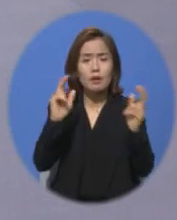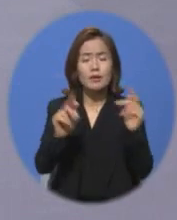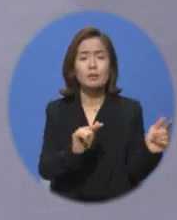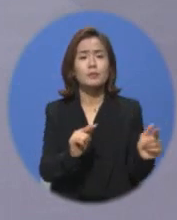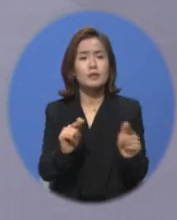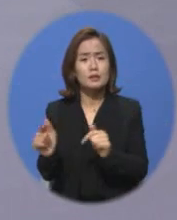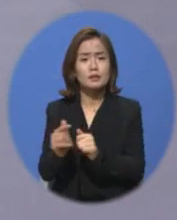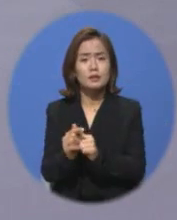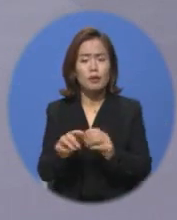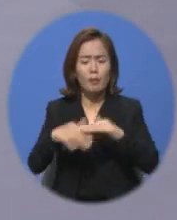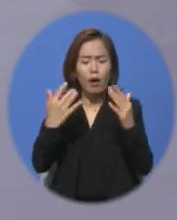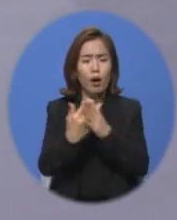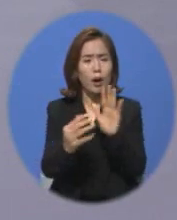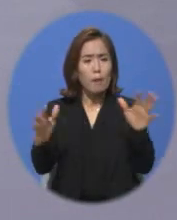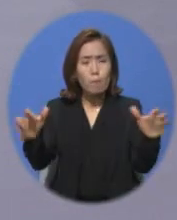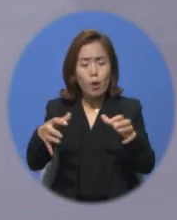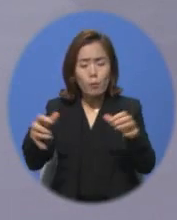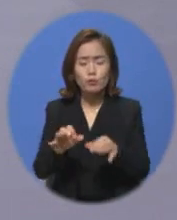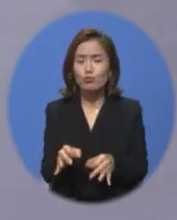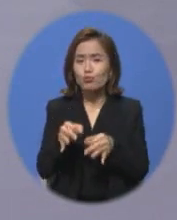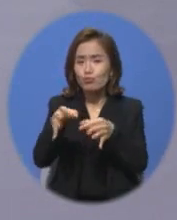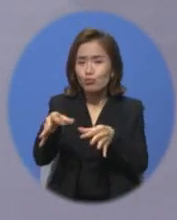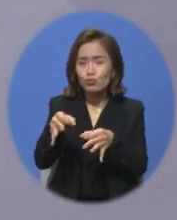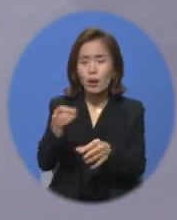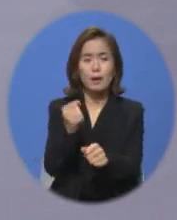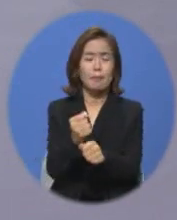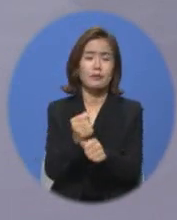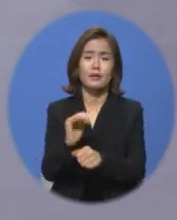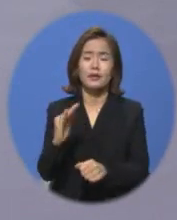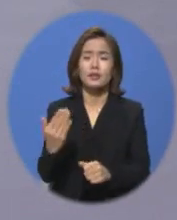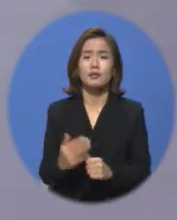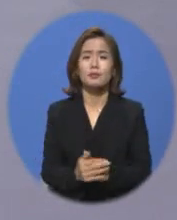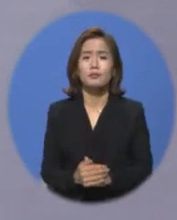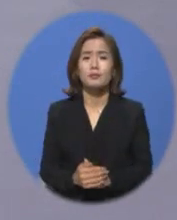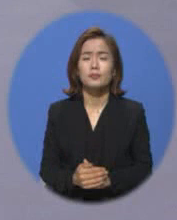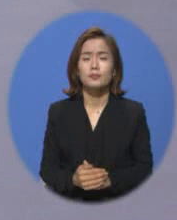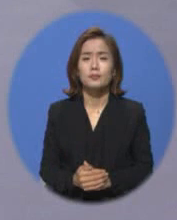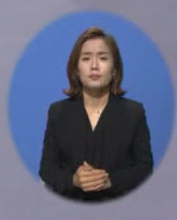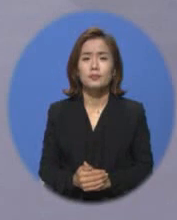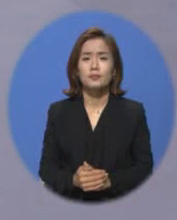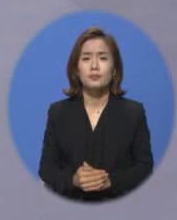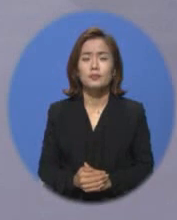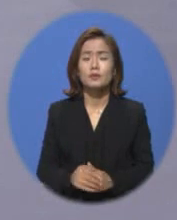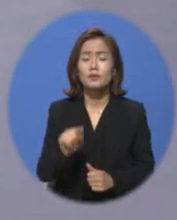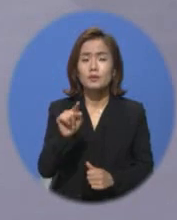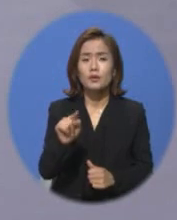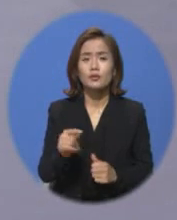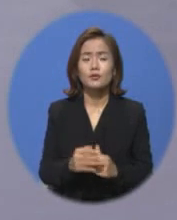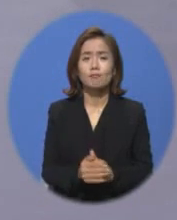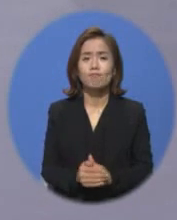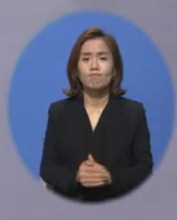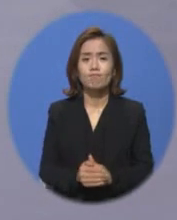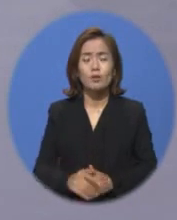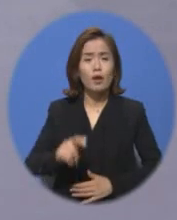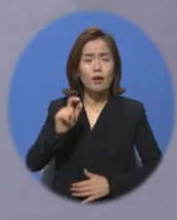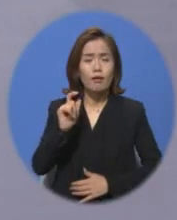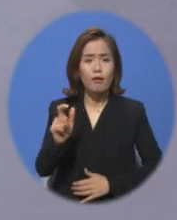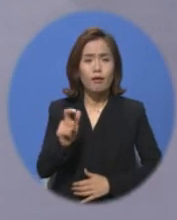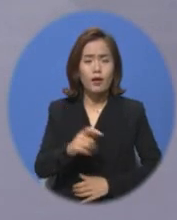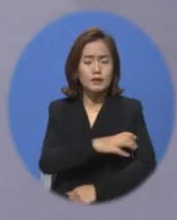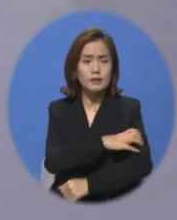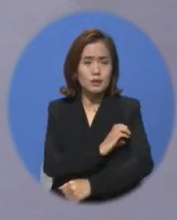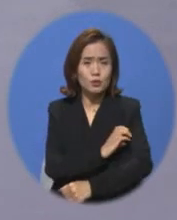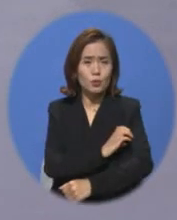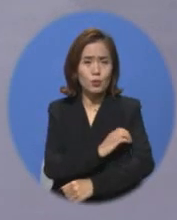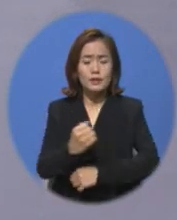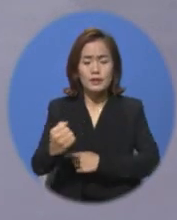이프로젝트에는광주시,코레일,그리고민간투자자들의참여가필수적입니다 .이는집권당 의강력